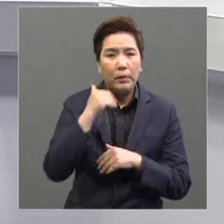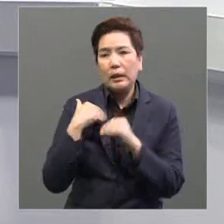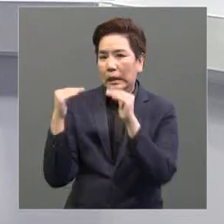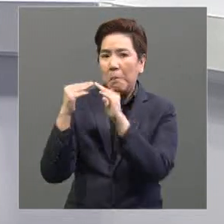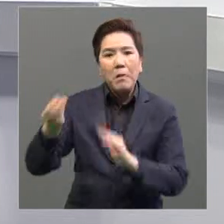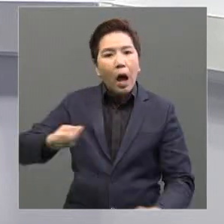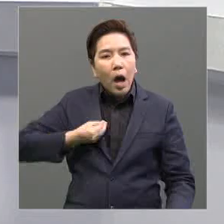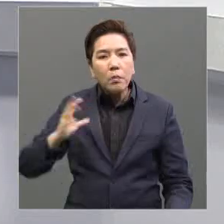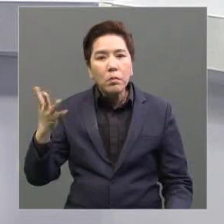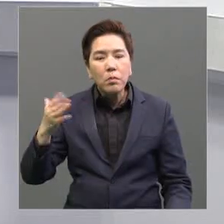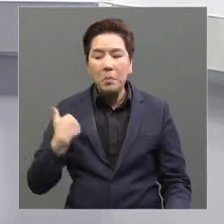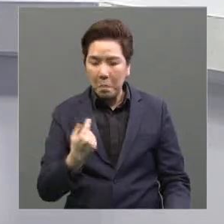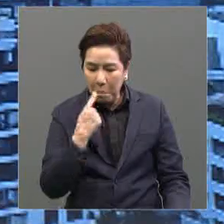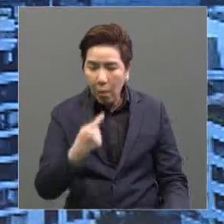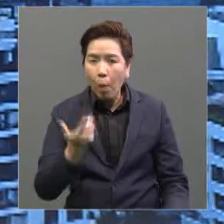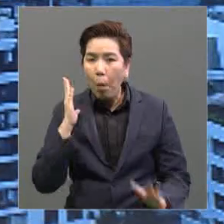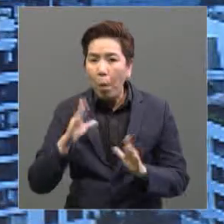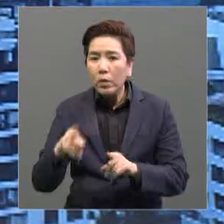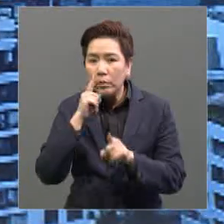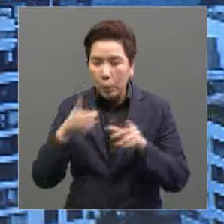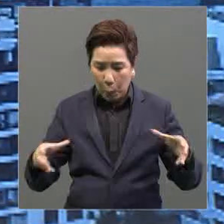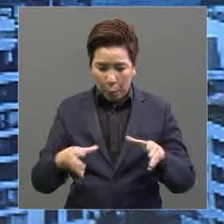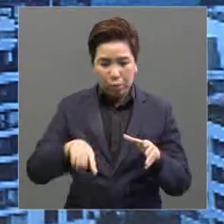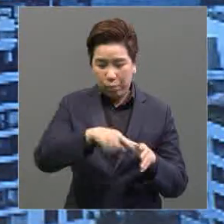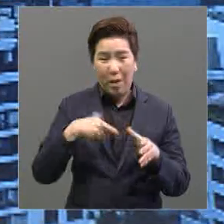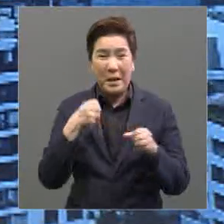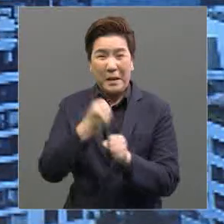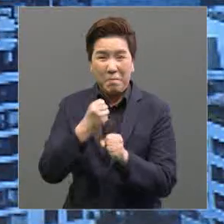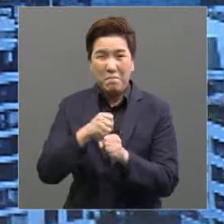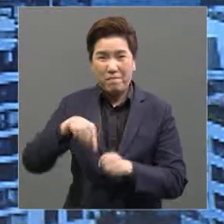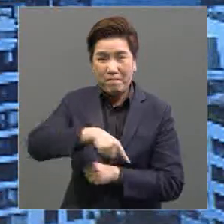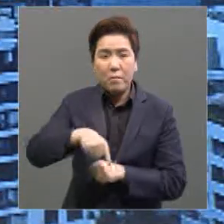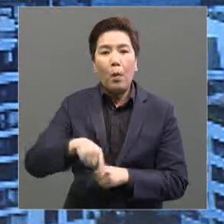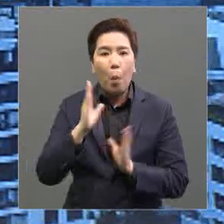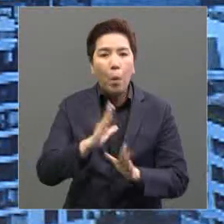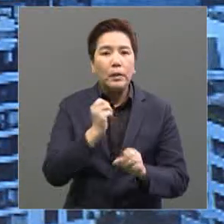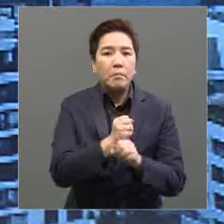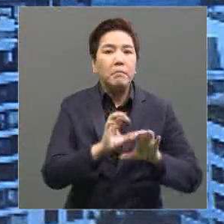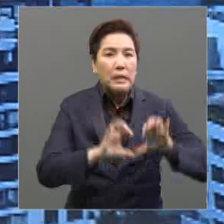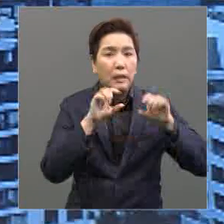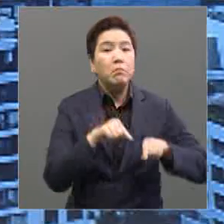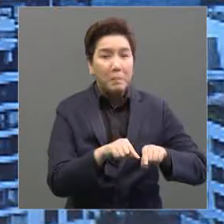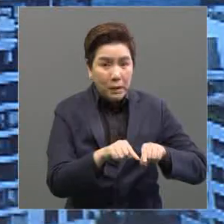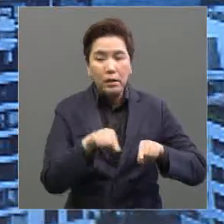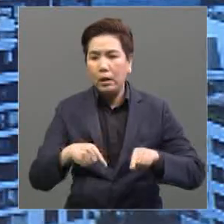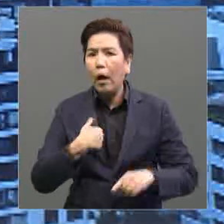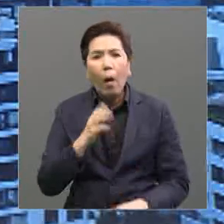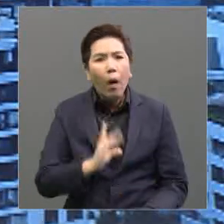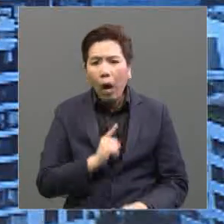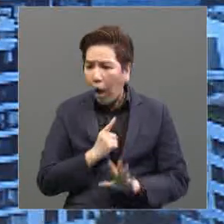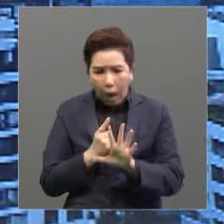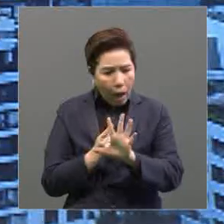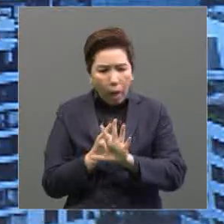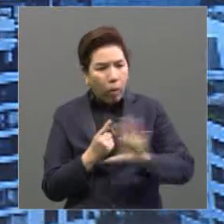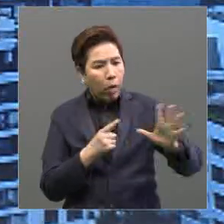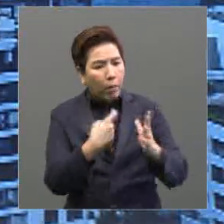ความเป็นธรรมคือเขาอ้างว่าคนที่ร่วมขบวนการกับเขาเนี่ยมีบางส่วนที่เป็นเจ้าหน้าที่รัฐด้วยแต่เขากลับเป็นคนเดียวที่ไม่